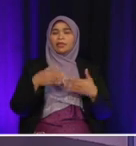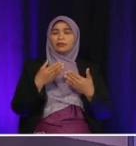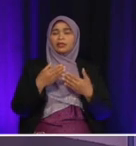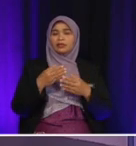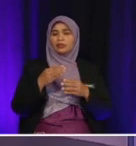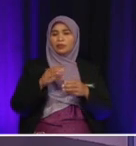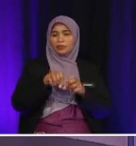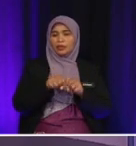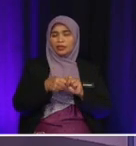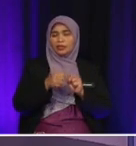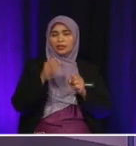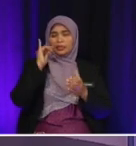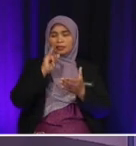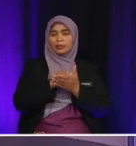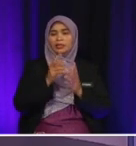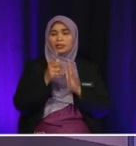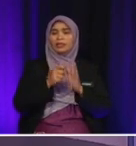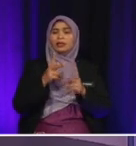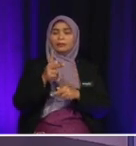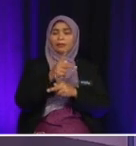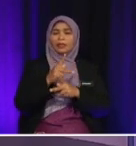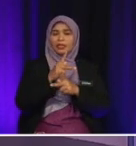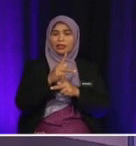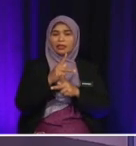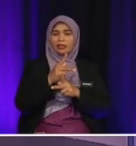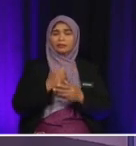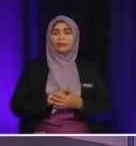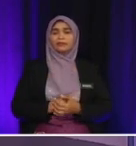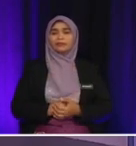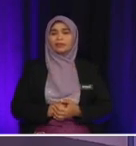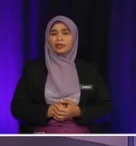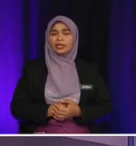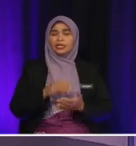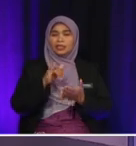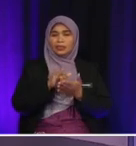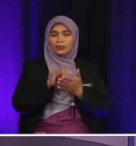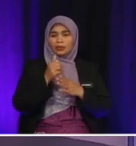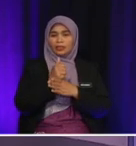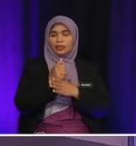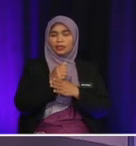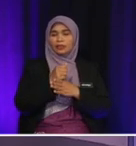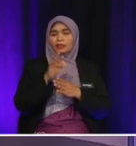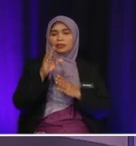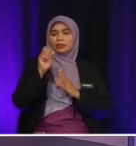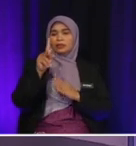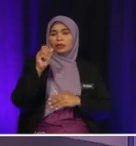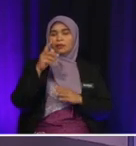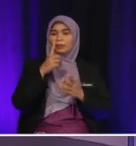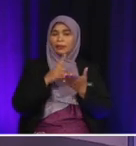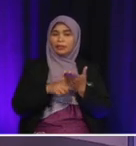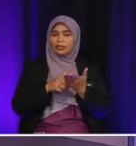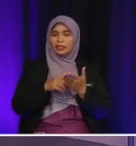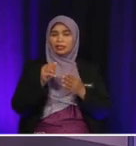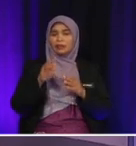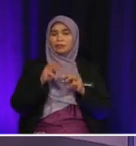kita boleh terpelihara cara menghindari ajaran-ajaran sesat ya itu antara skop perbincangan yang murid-murid